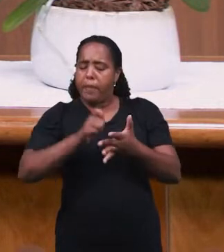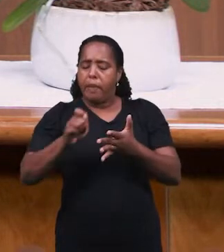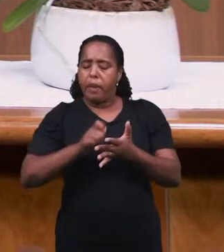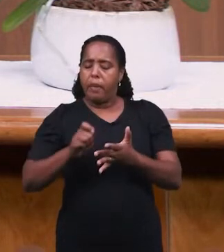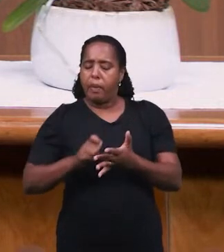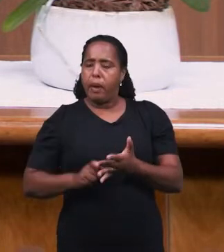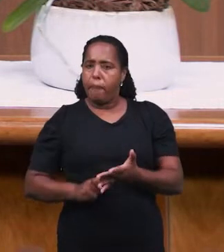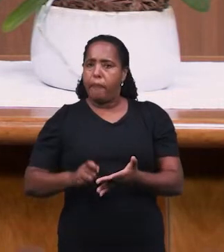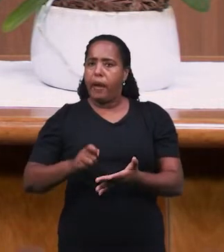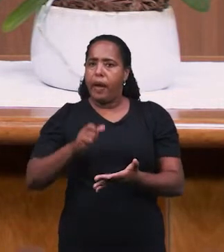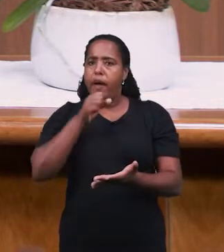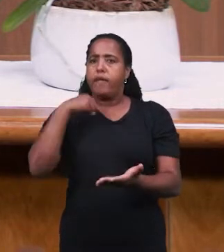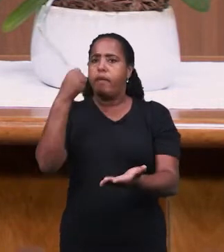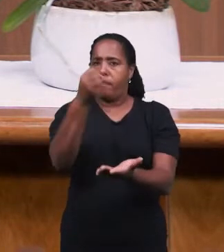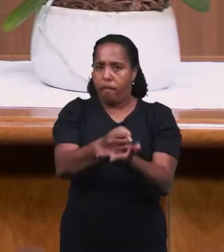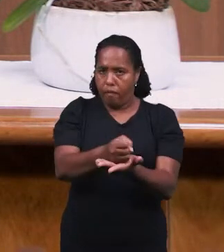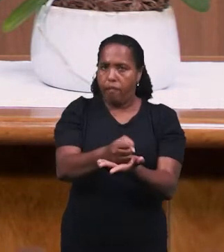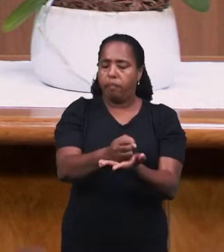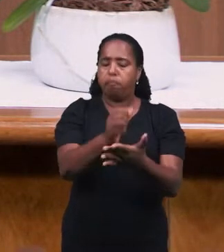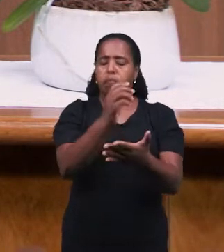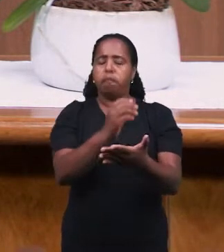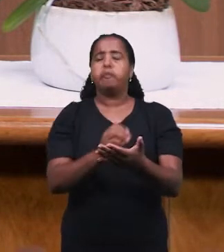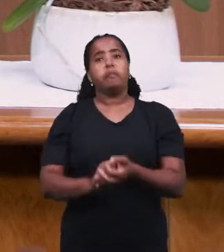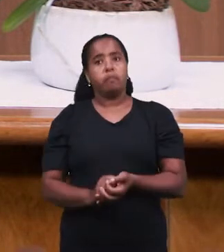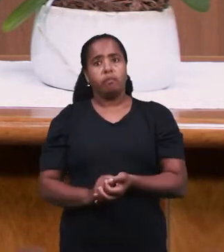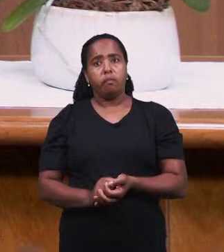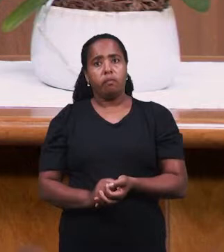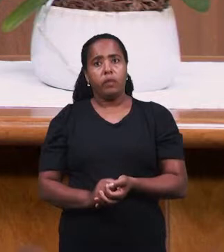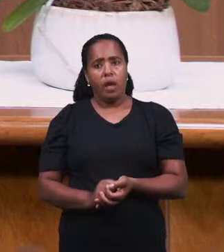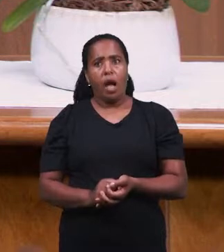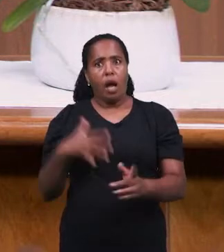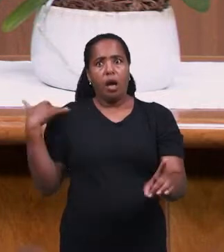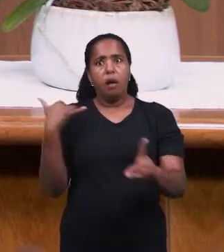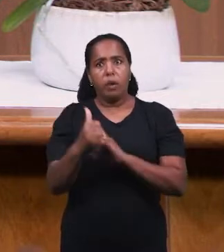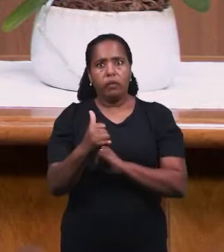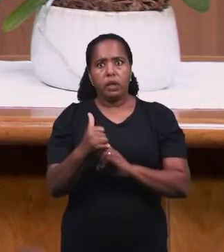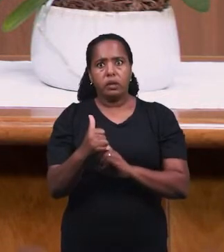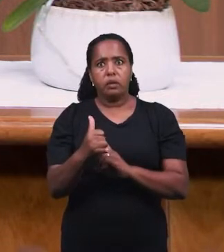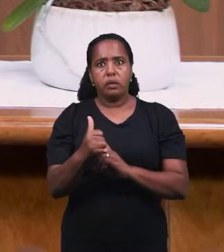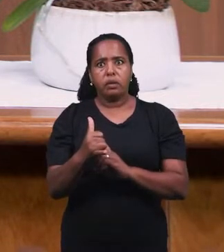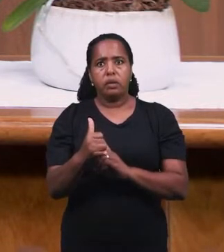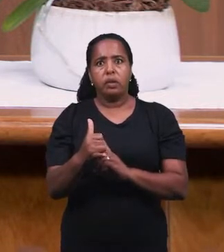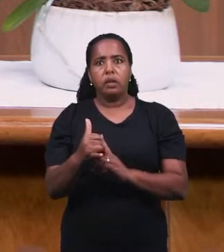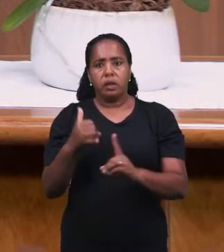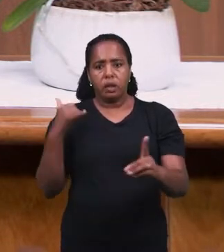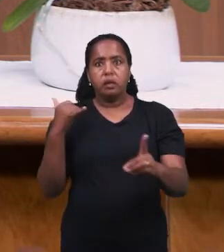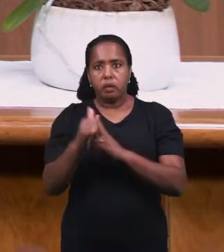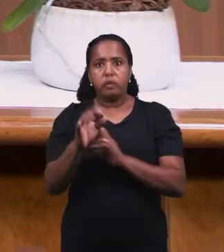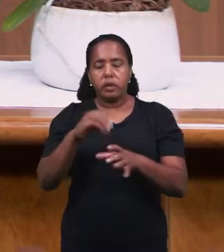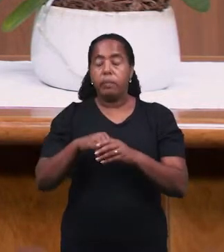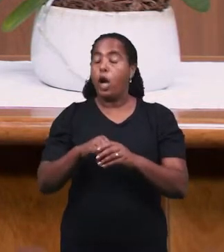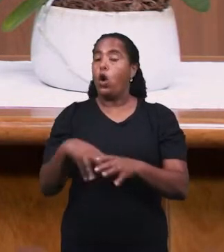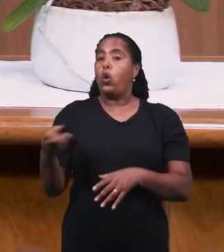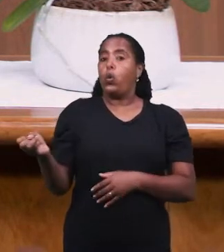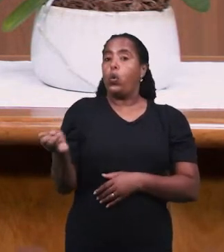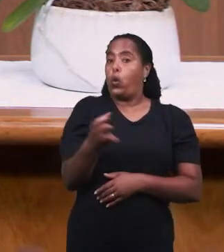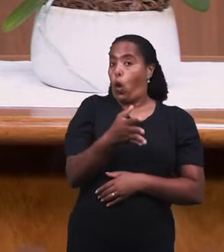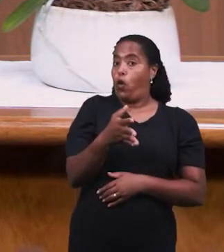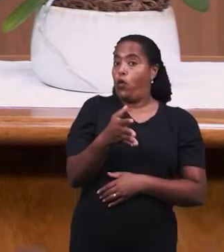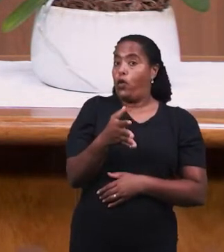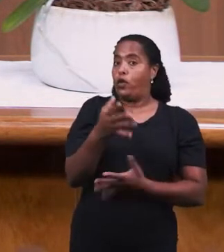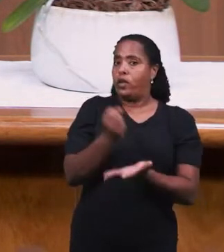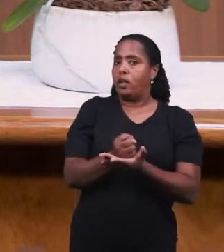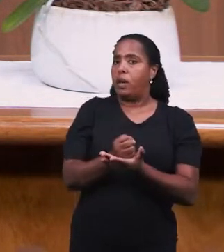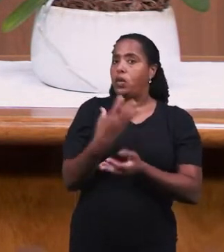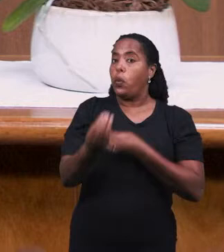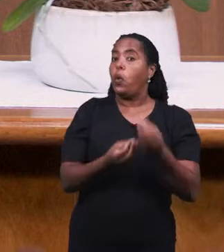Jésus est décrit prophétiquement dans l'Ancien Testament. Dans l'Ancien Testament, il est prophétique.